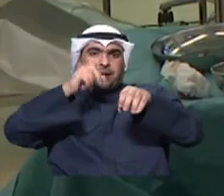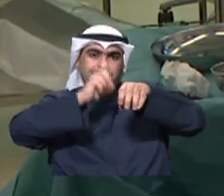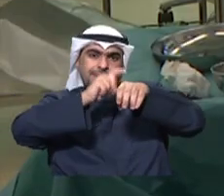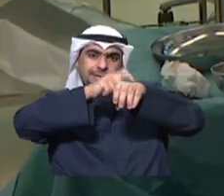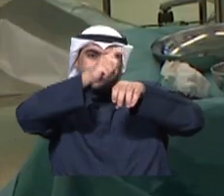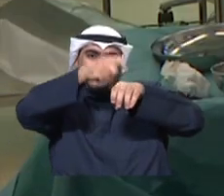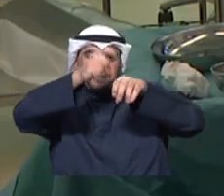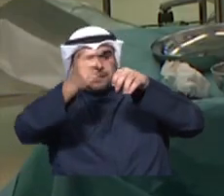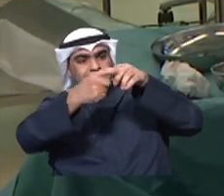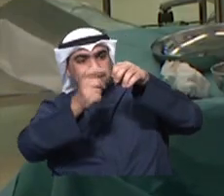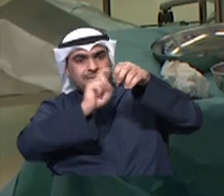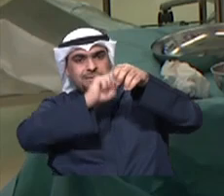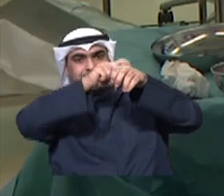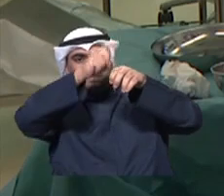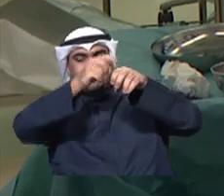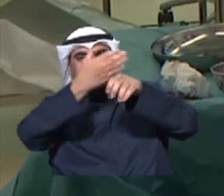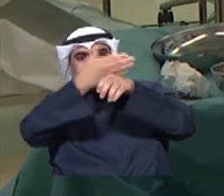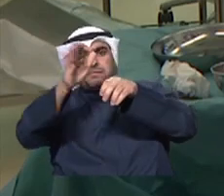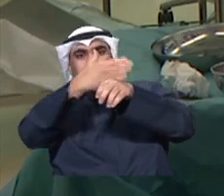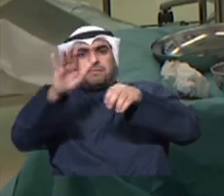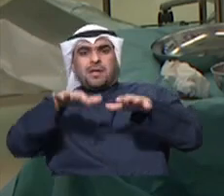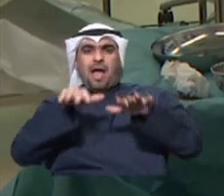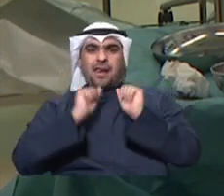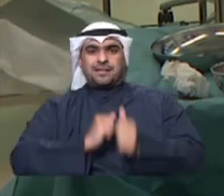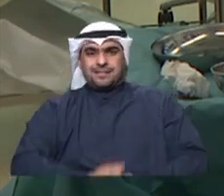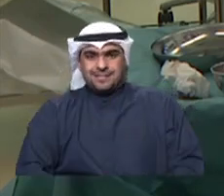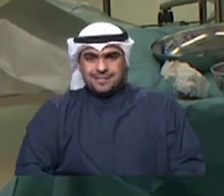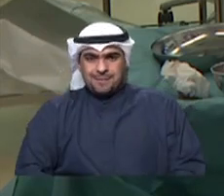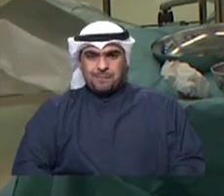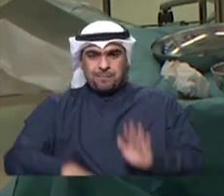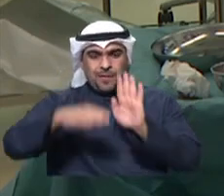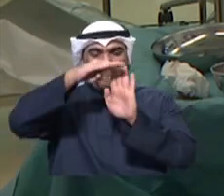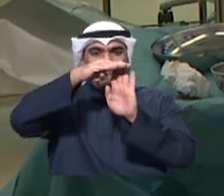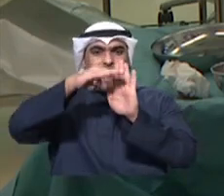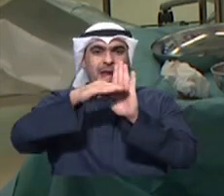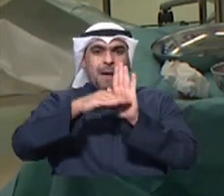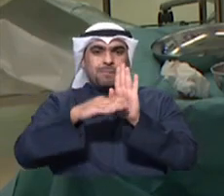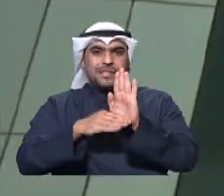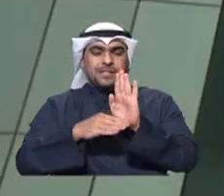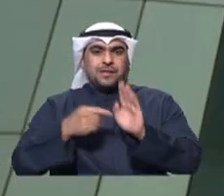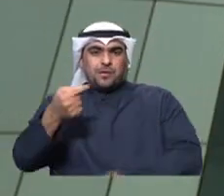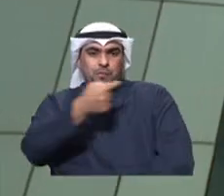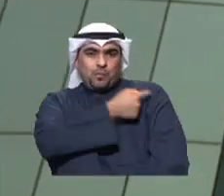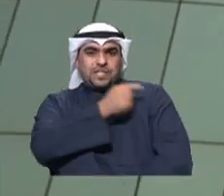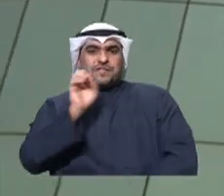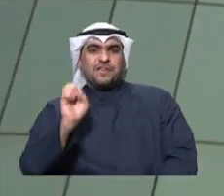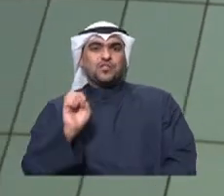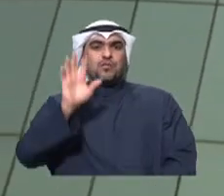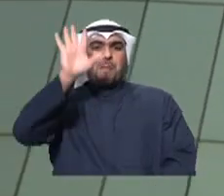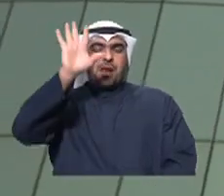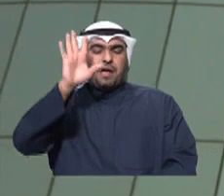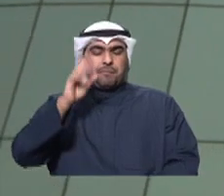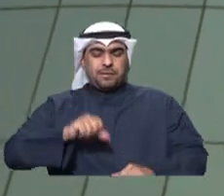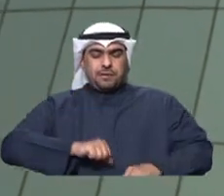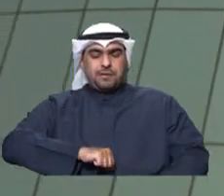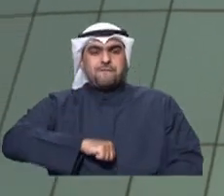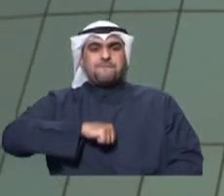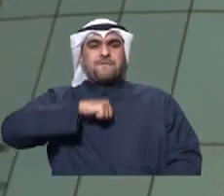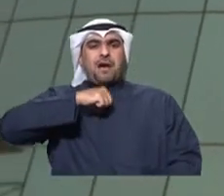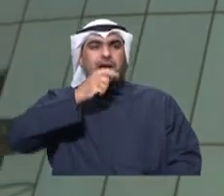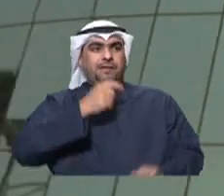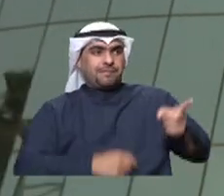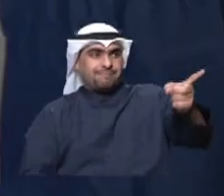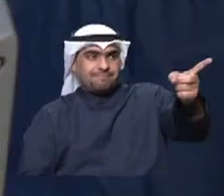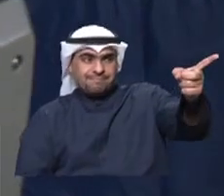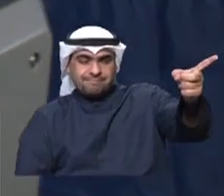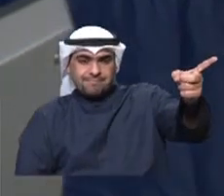عندنا برنامج المسالك يعتبر مفخره من البرامج الموجوده في دوله الكويت. المركز يعتبر منارة